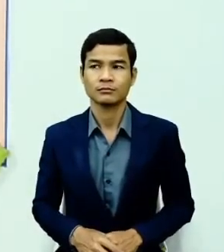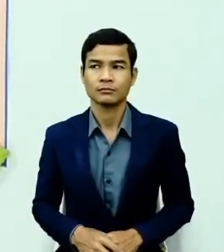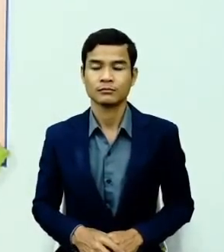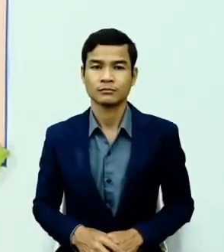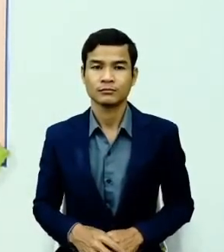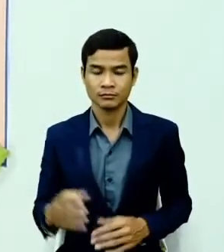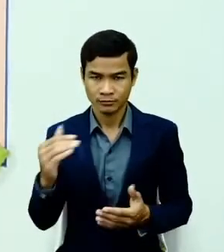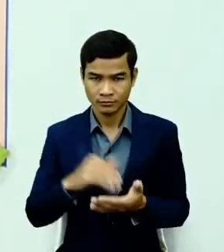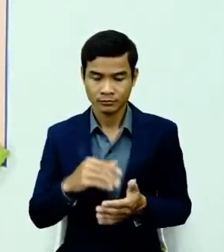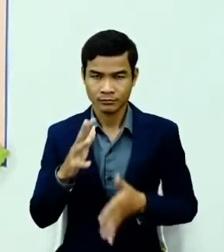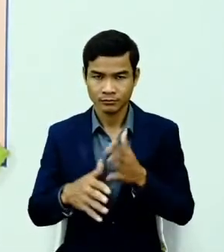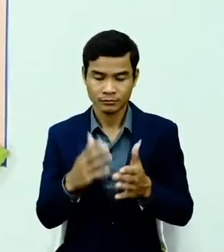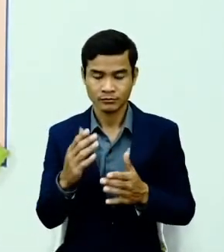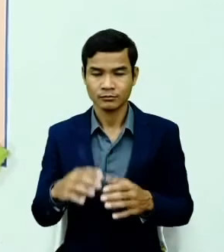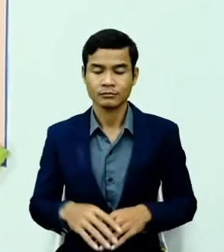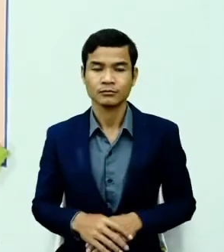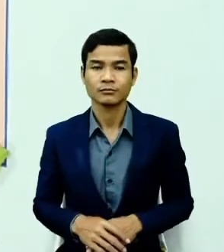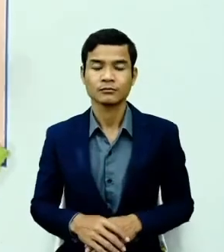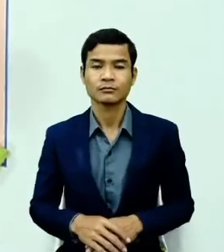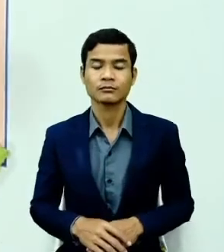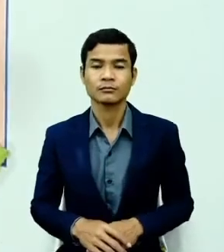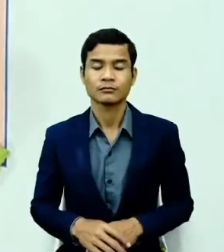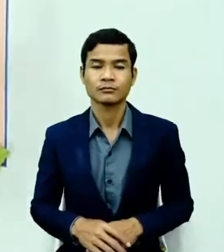អានម្ដងទៀត